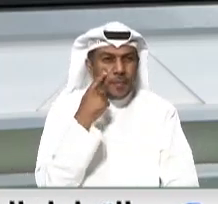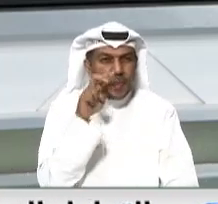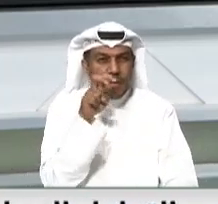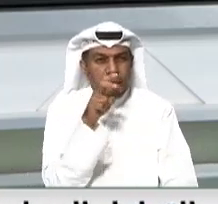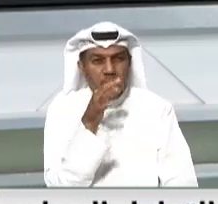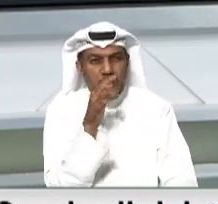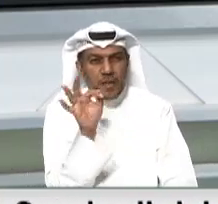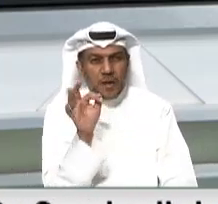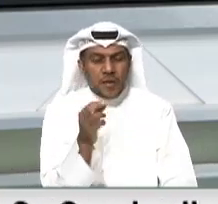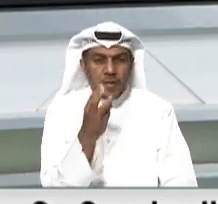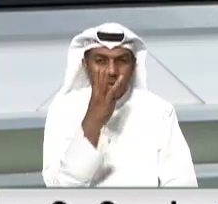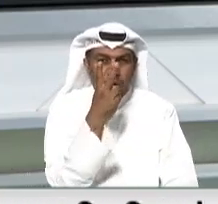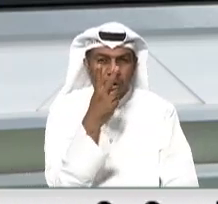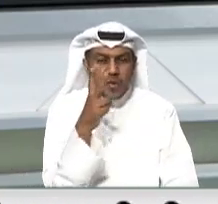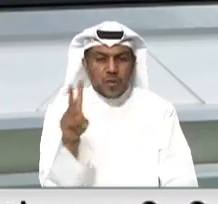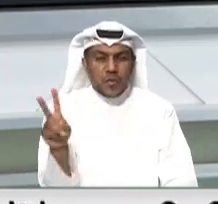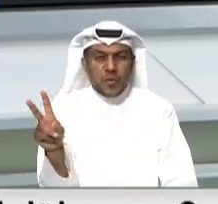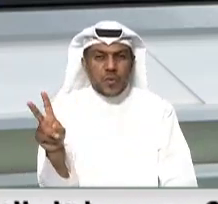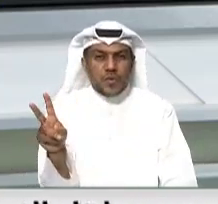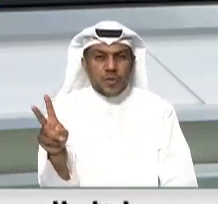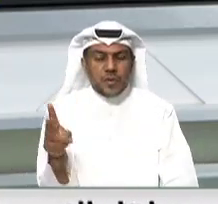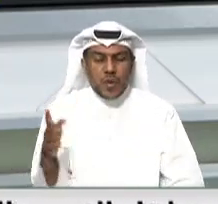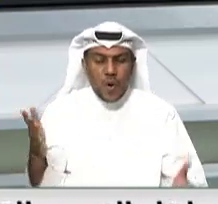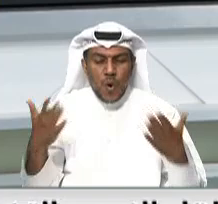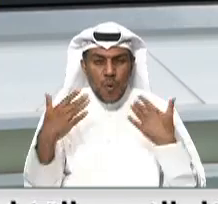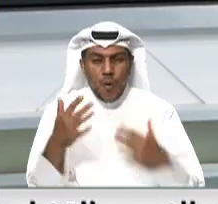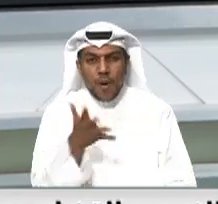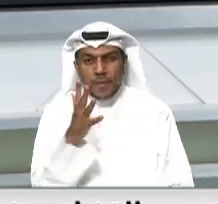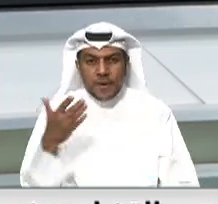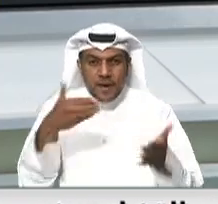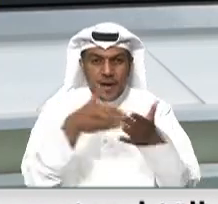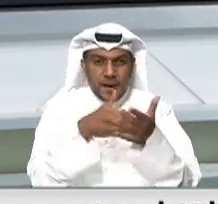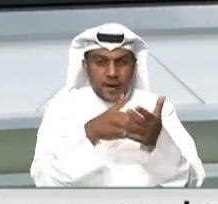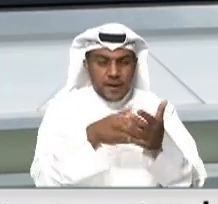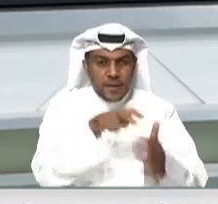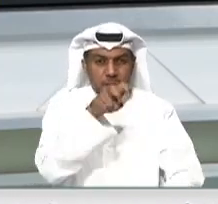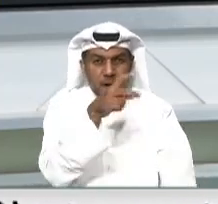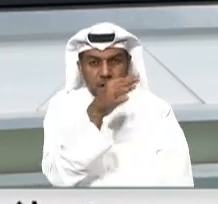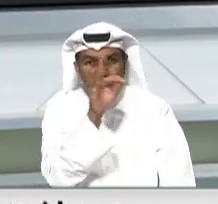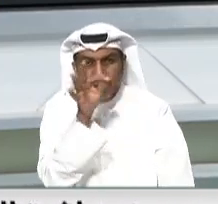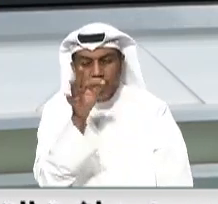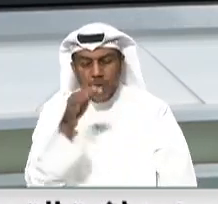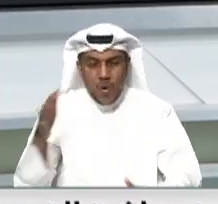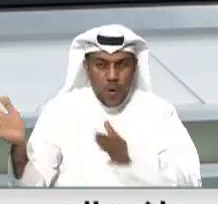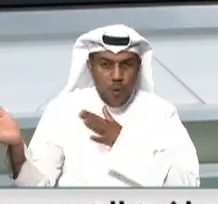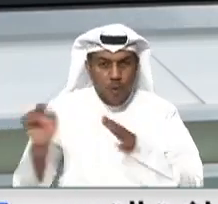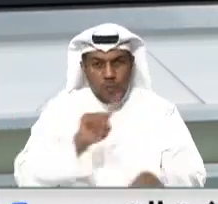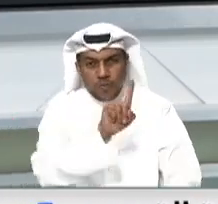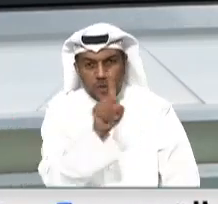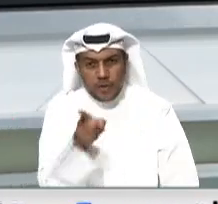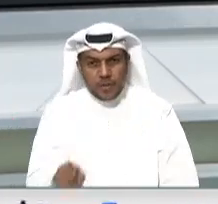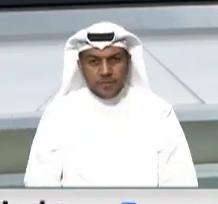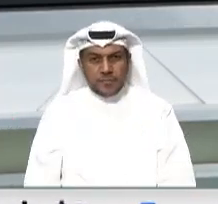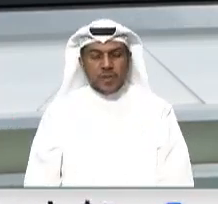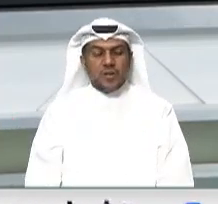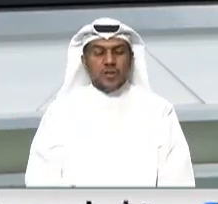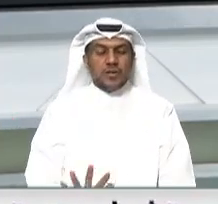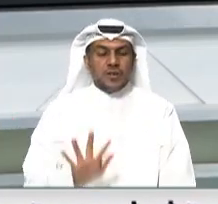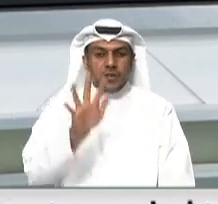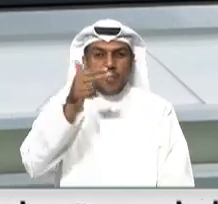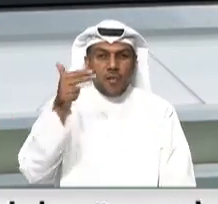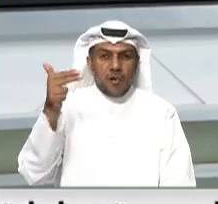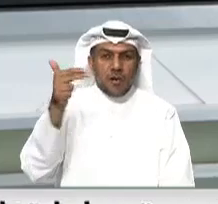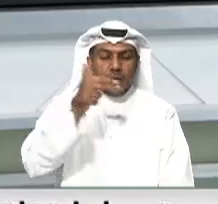العظمى 23 درجه مئويه والرياح سرعتها من 15 لثمانيه وثلاثين كيلو متر في الساعه يعود الهواء الغربي